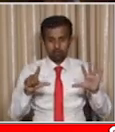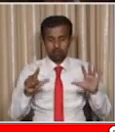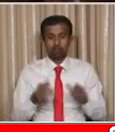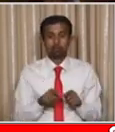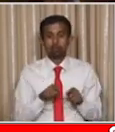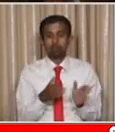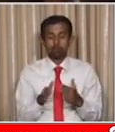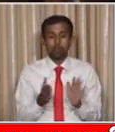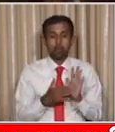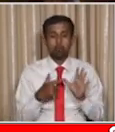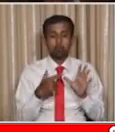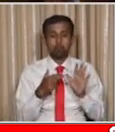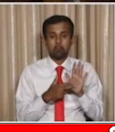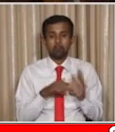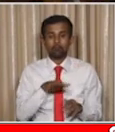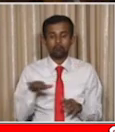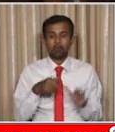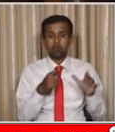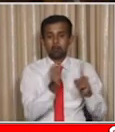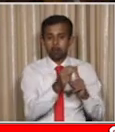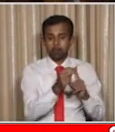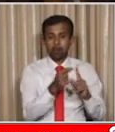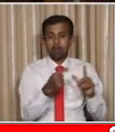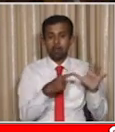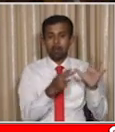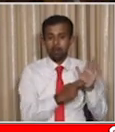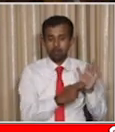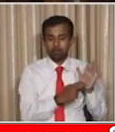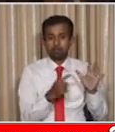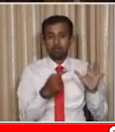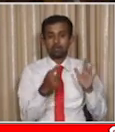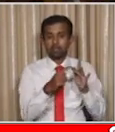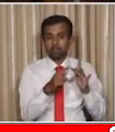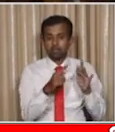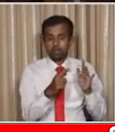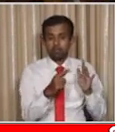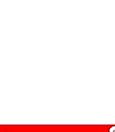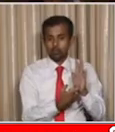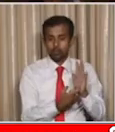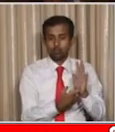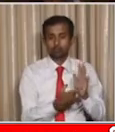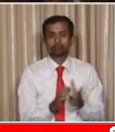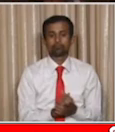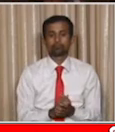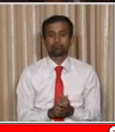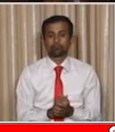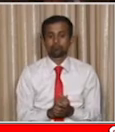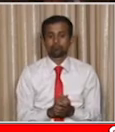பாலியாறு, அந்தோணியார்புரம், ஆத்திமோட்டை, இழுப்பக்கடவை, கள்ளியடி, கூராய்,